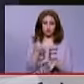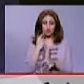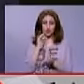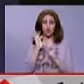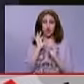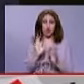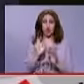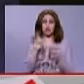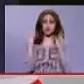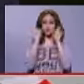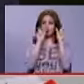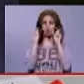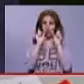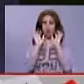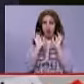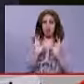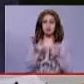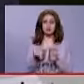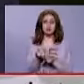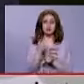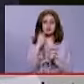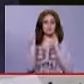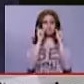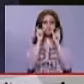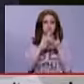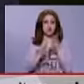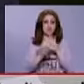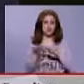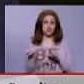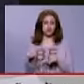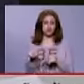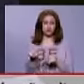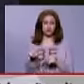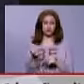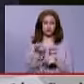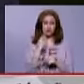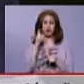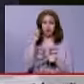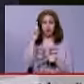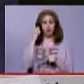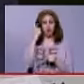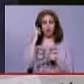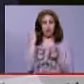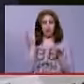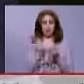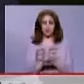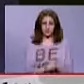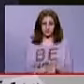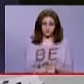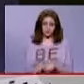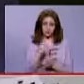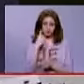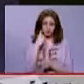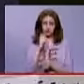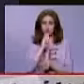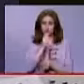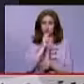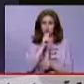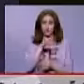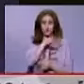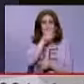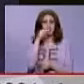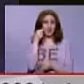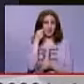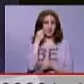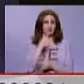الاجهزة الرقابية في البلد دي. بس بتعمل ايه؟ الله اعلم. تعالوا بقى نروح عشان